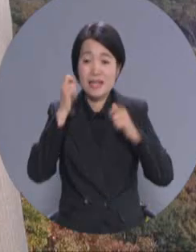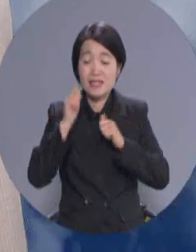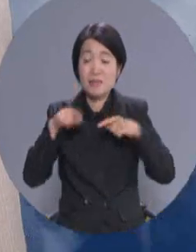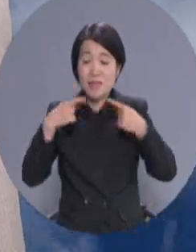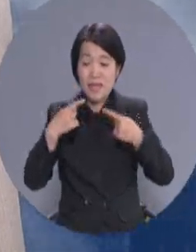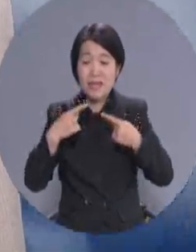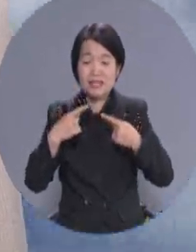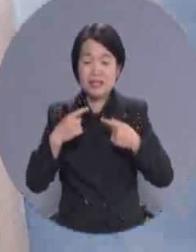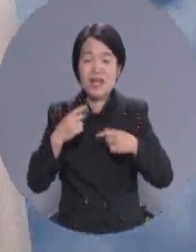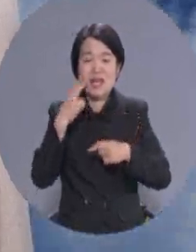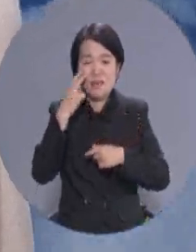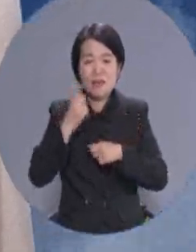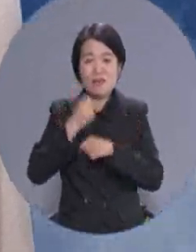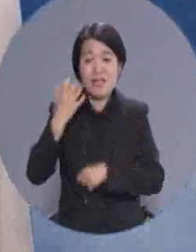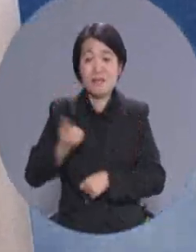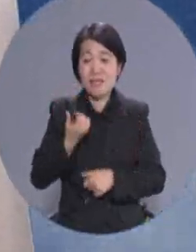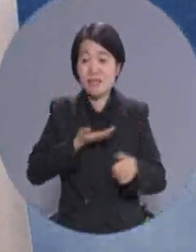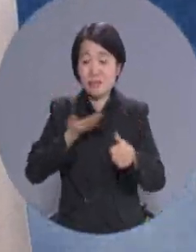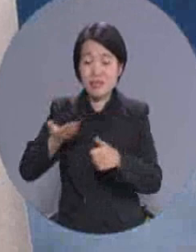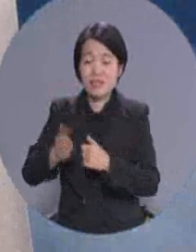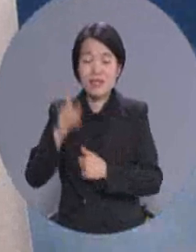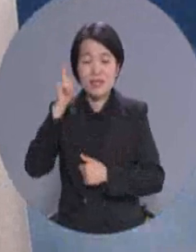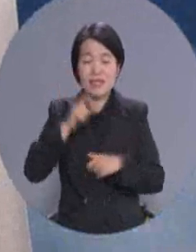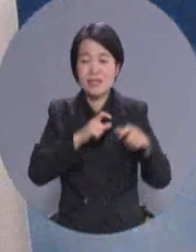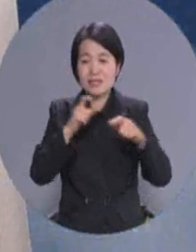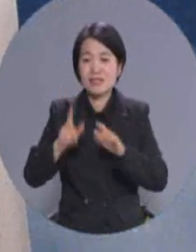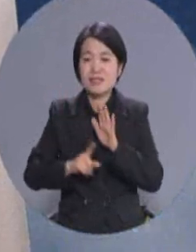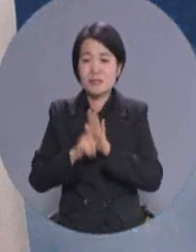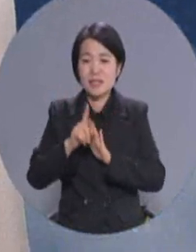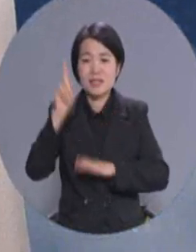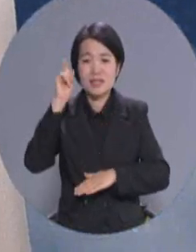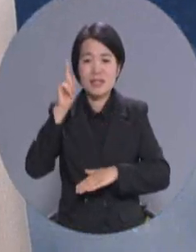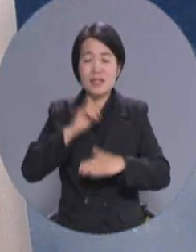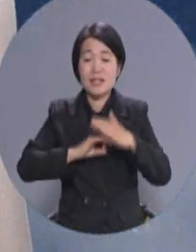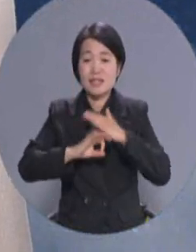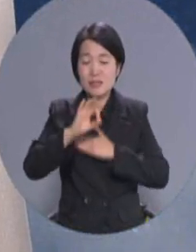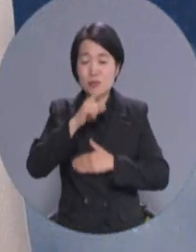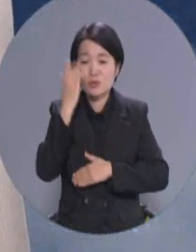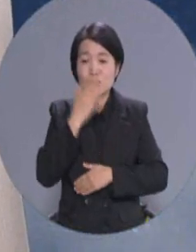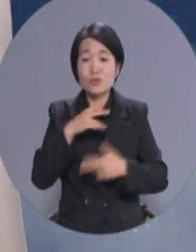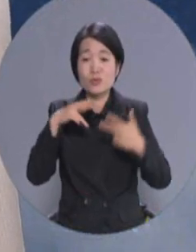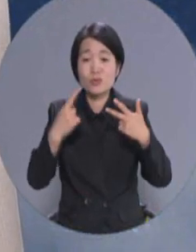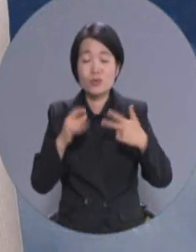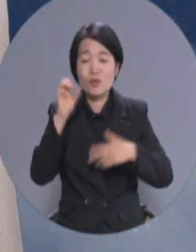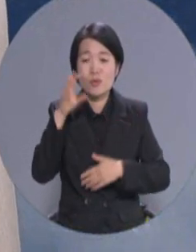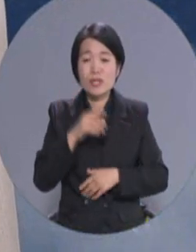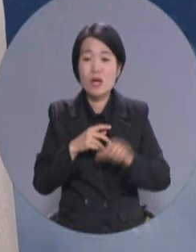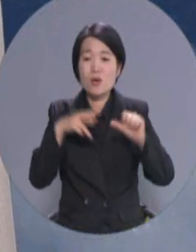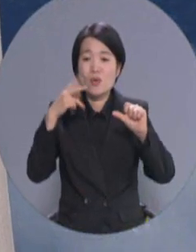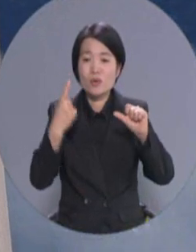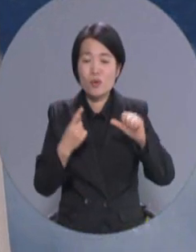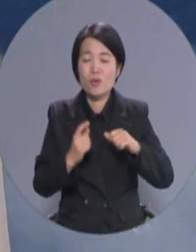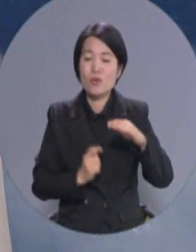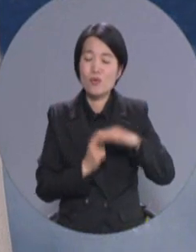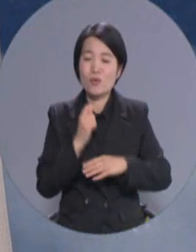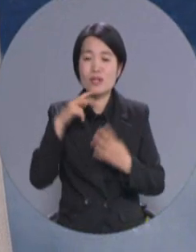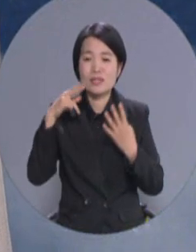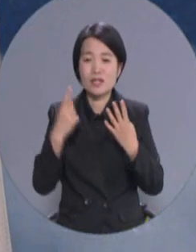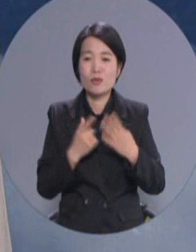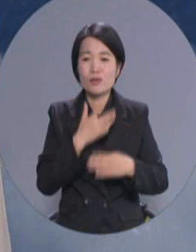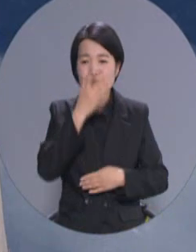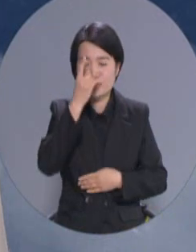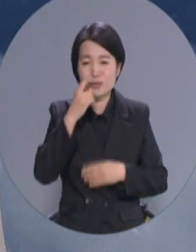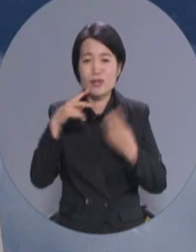놓으셔야습니다 자세한 내일 지역별 기온 보겠습니다 아침 기온은 여수가 7도 광향 5도 고흥 4도